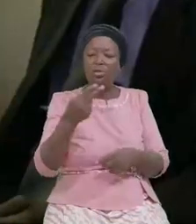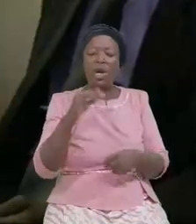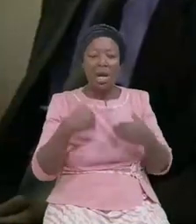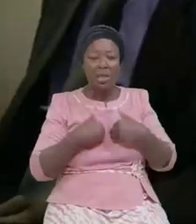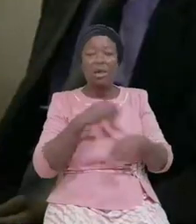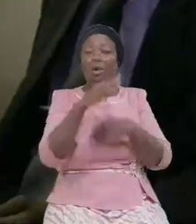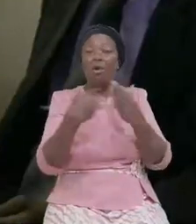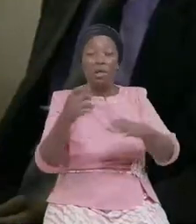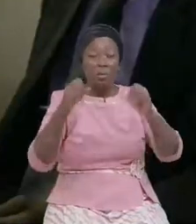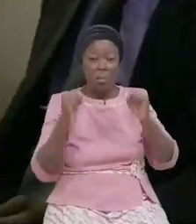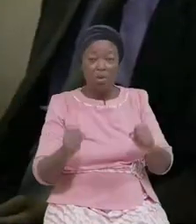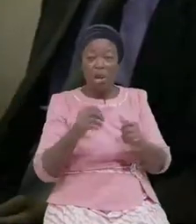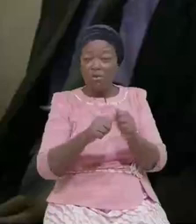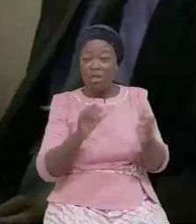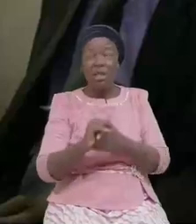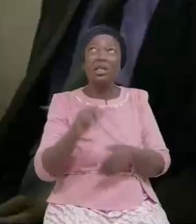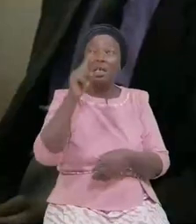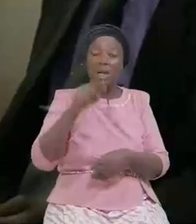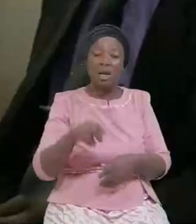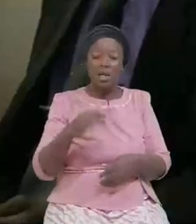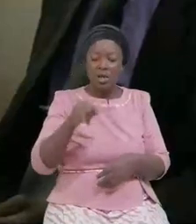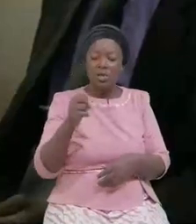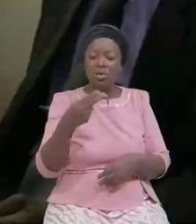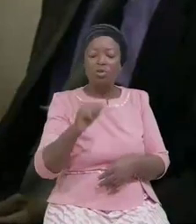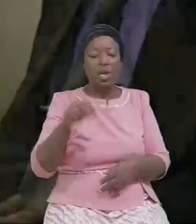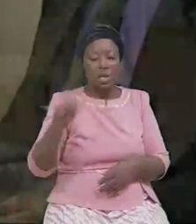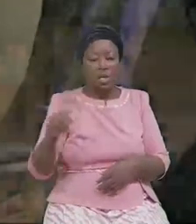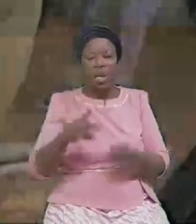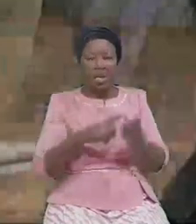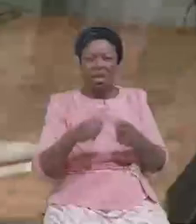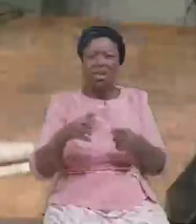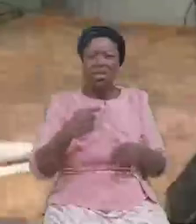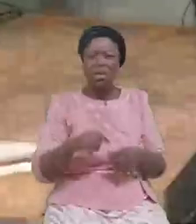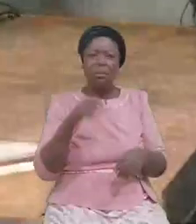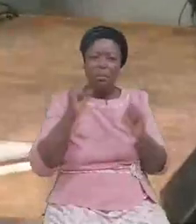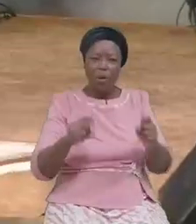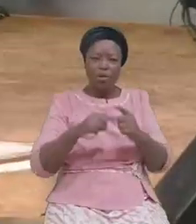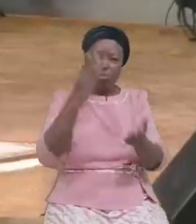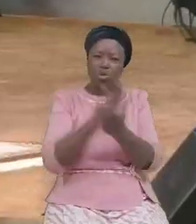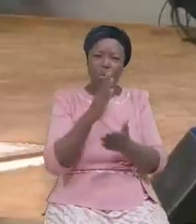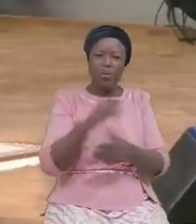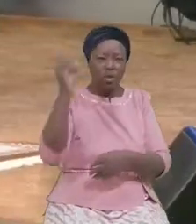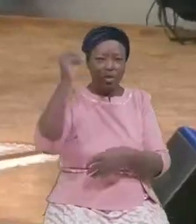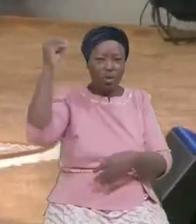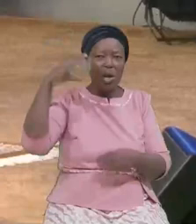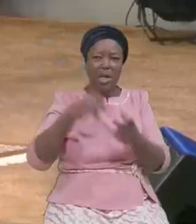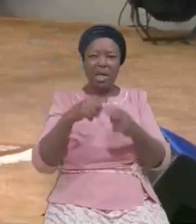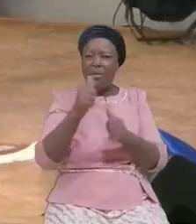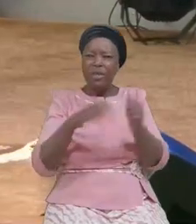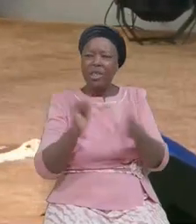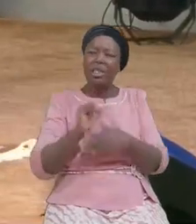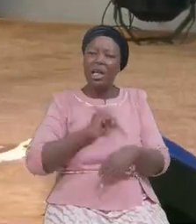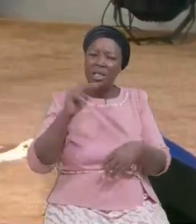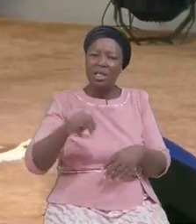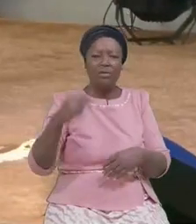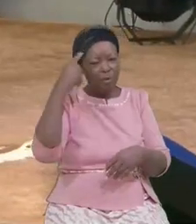puissance qu'il fallait pour pouvoir arrêter même le soleil. Tout tout ce dont j'ai besoin pour ma vie, pour ma famille, pour